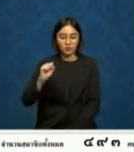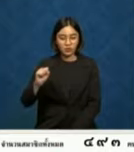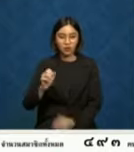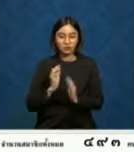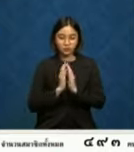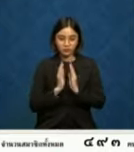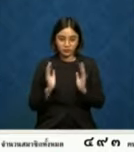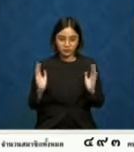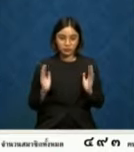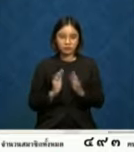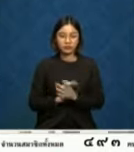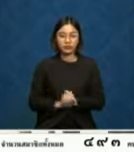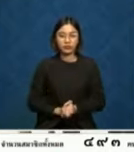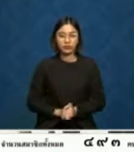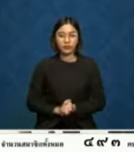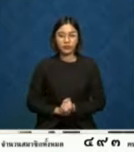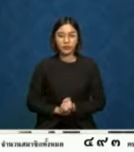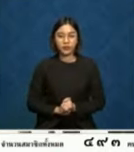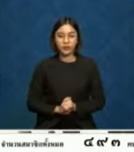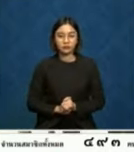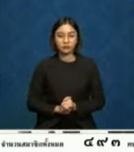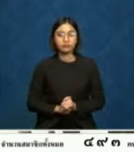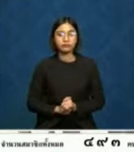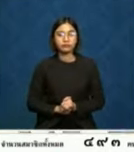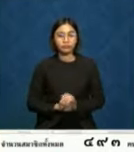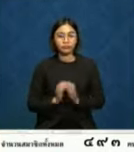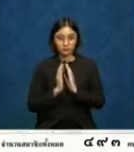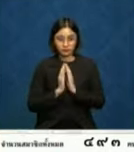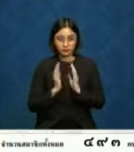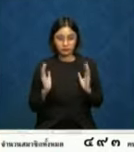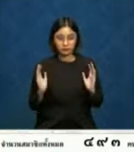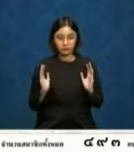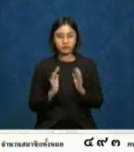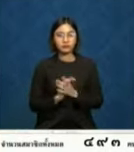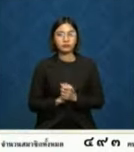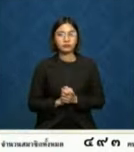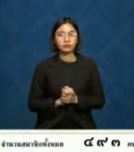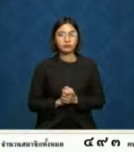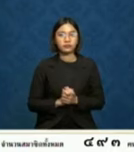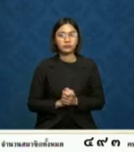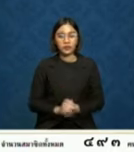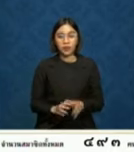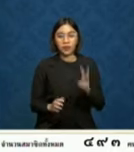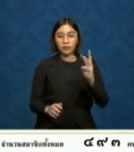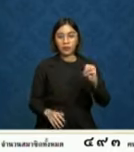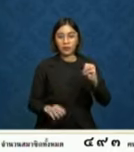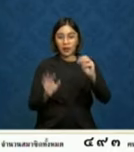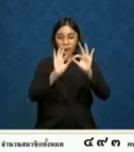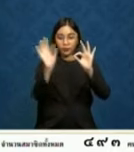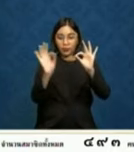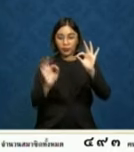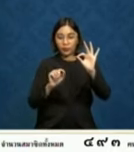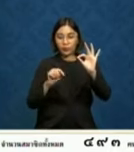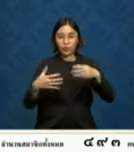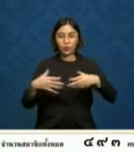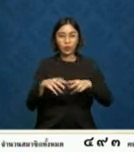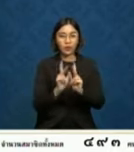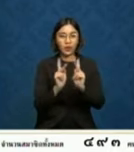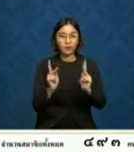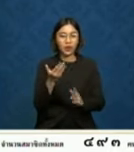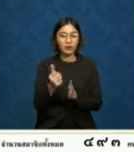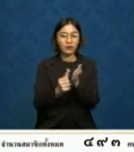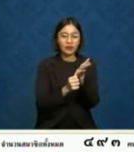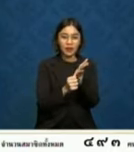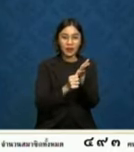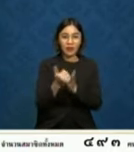นะครับขอบพระคุณครับครับขอบคุณท่านกรรมาธิการครับเนื่องจากมาตรานี้นะครับคณะกรรมาธิการมีการ